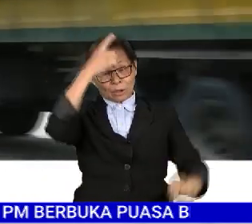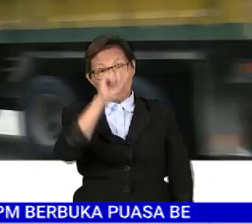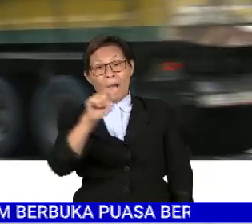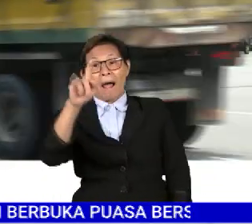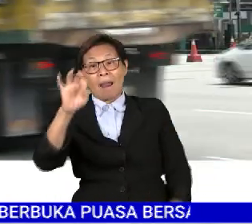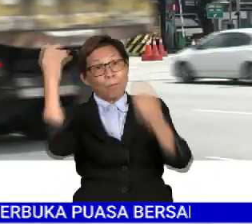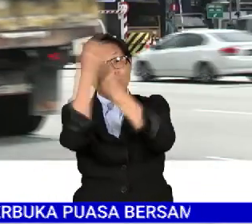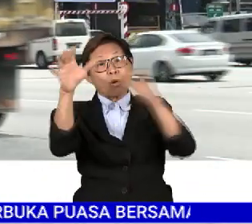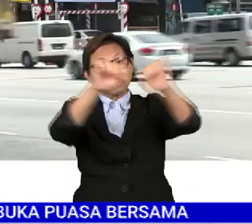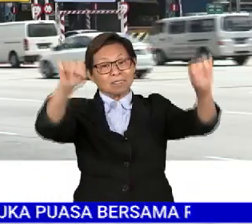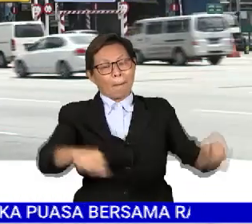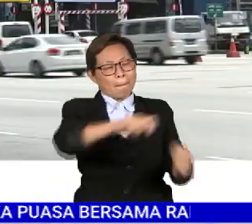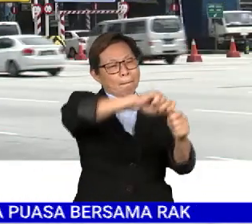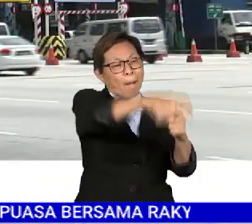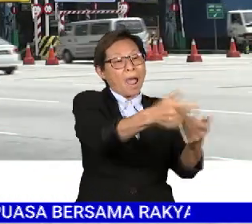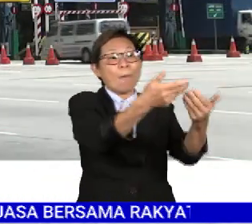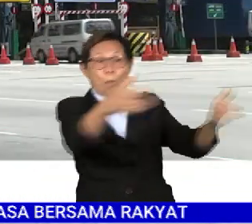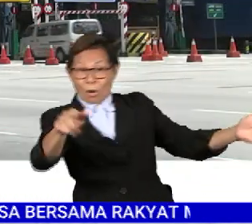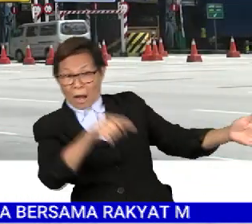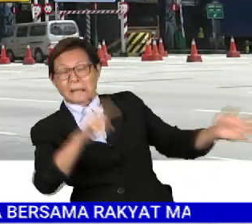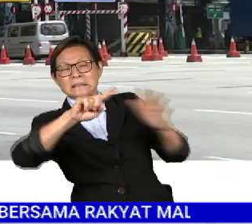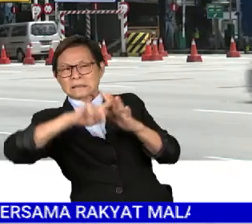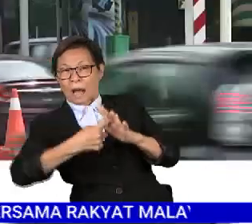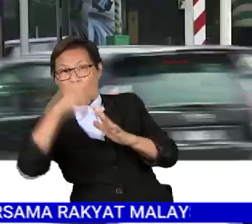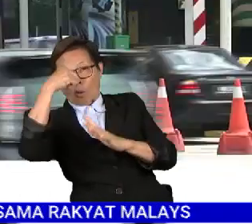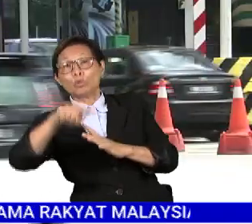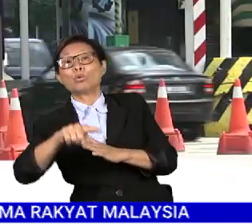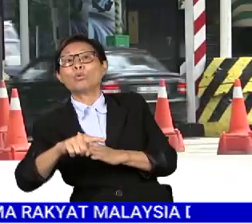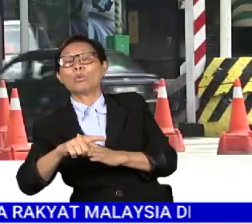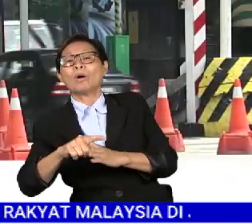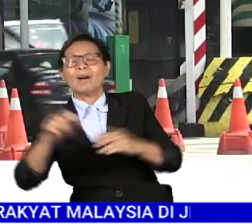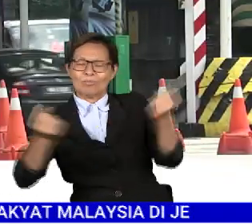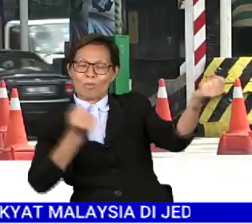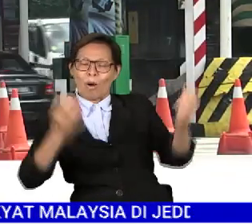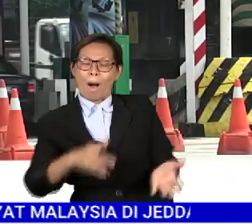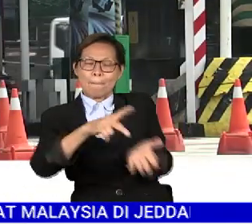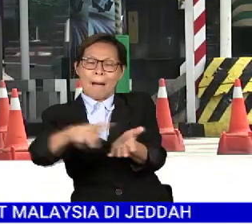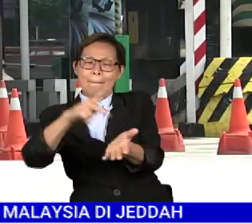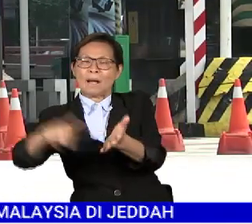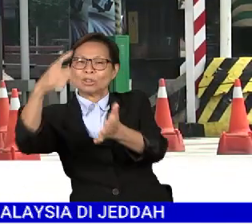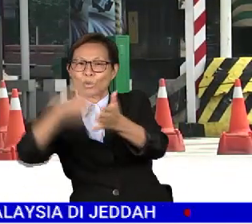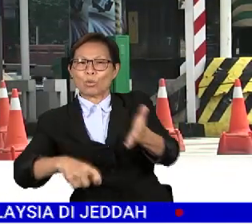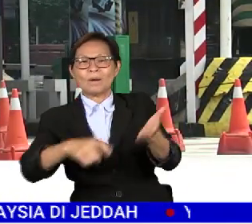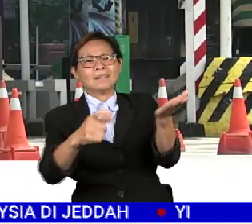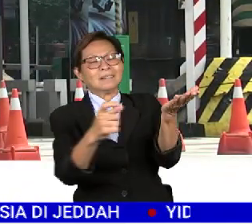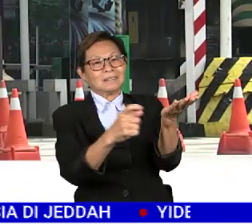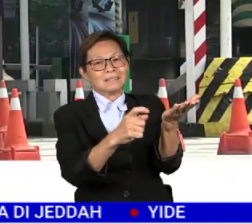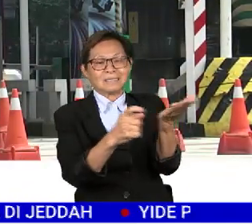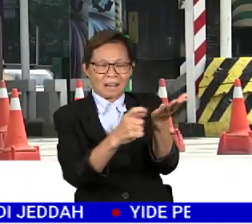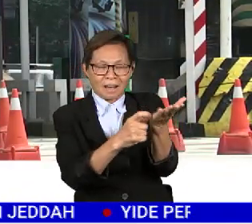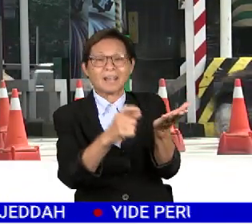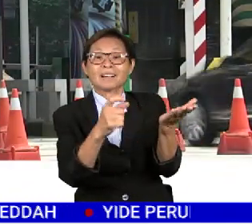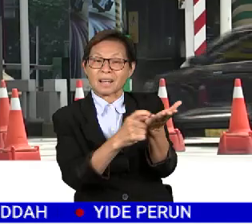mengumumkan sistem pembayaran terbuka akan dilaksanakan pengguna membayar debit dan